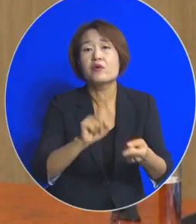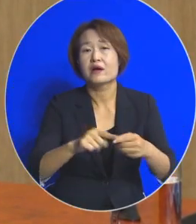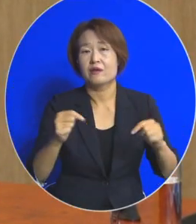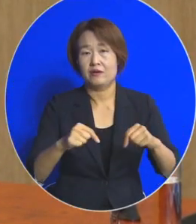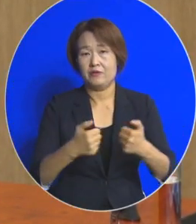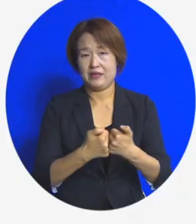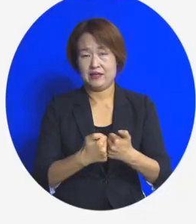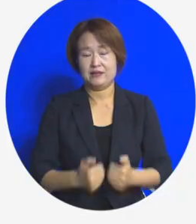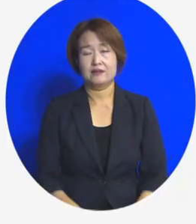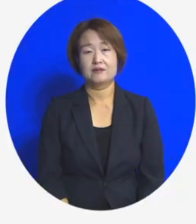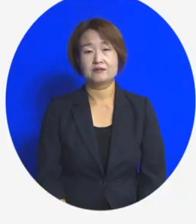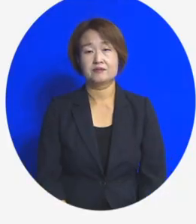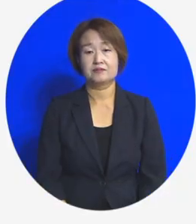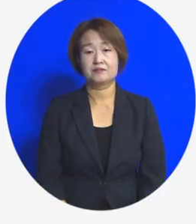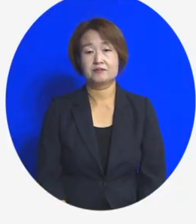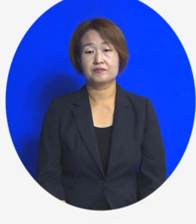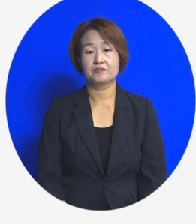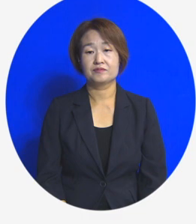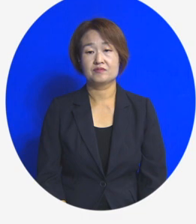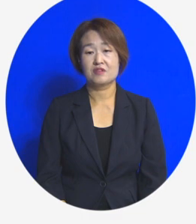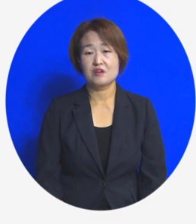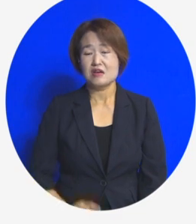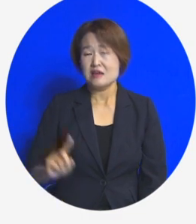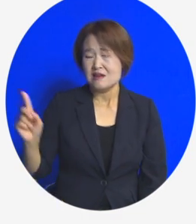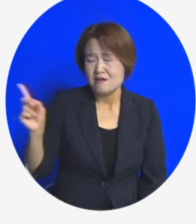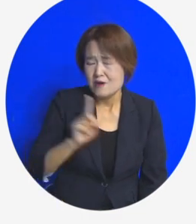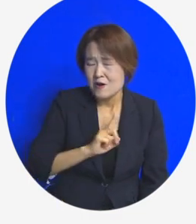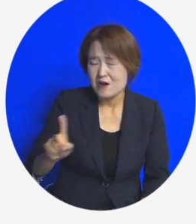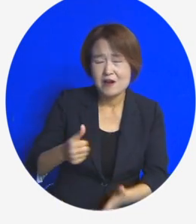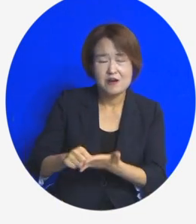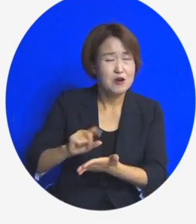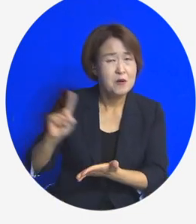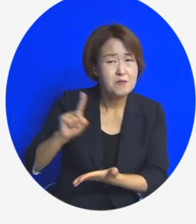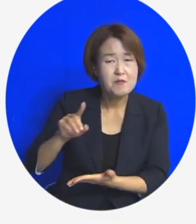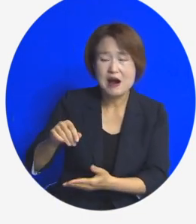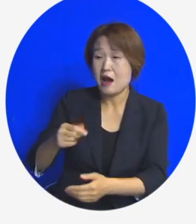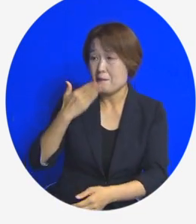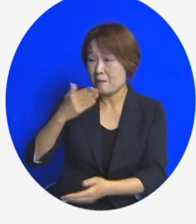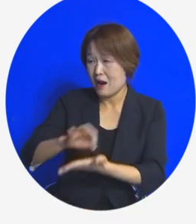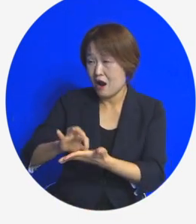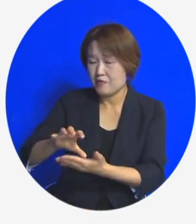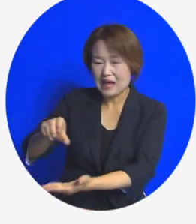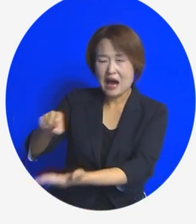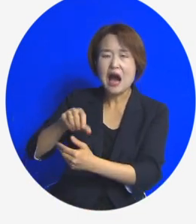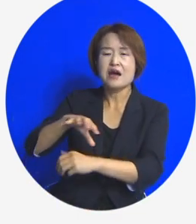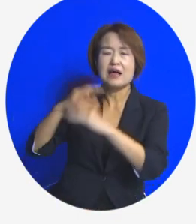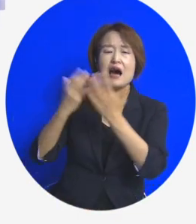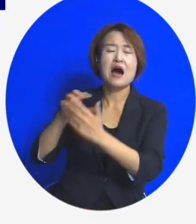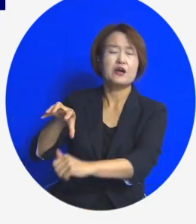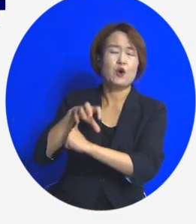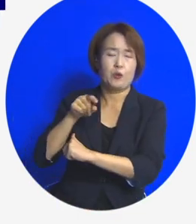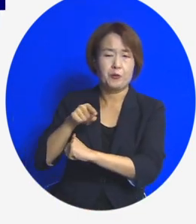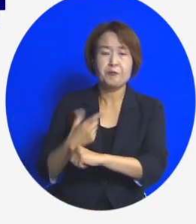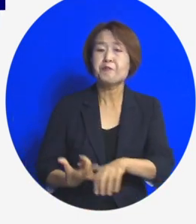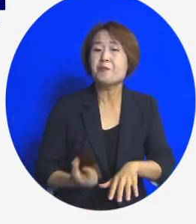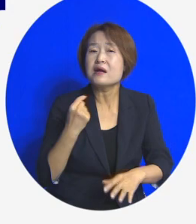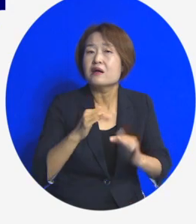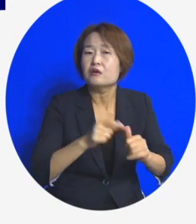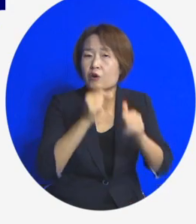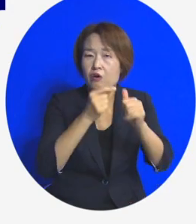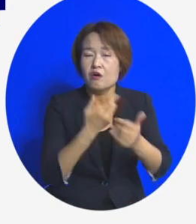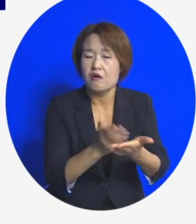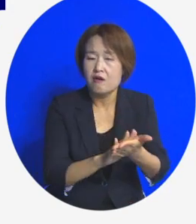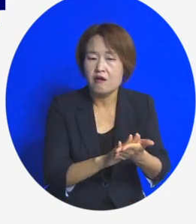논의했습니다 윤 대통령은 가용자원의 총동원해 수혜 복구와 피해 지원 구조작업을 속도감 있게 추진해야